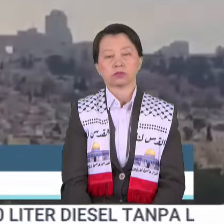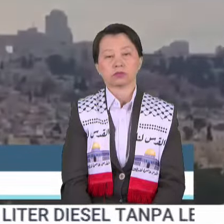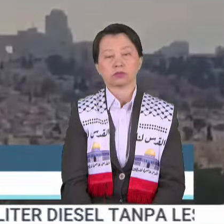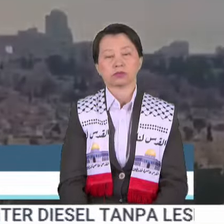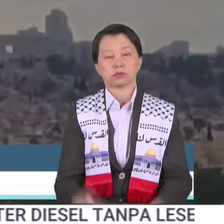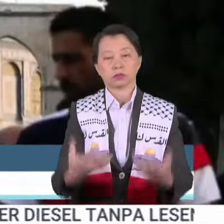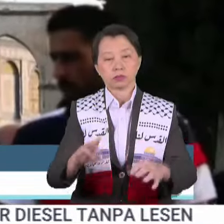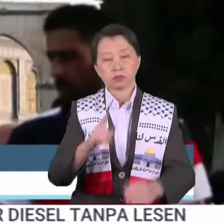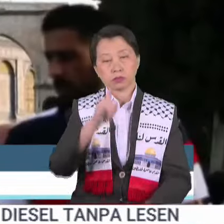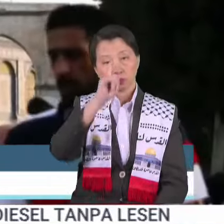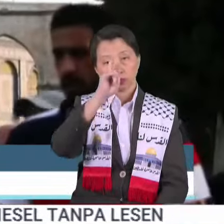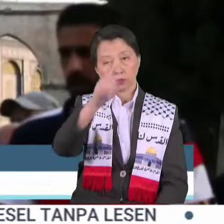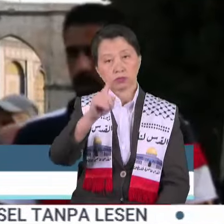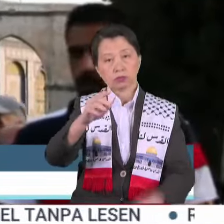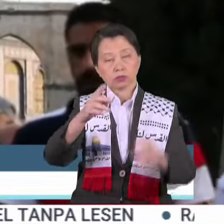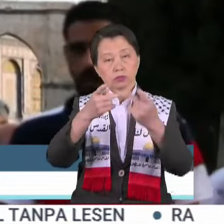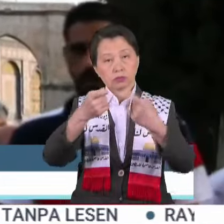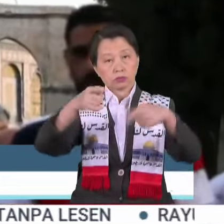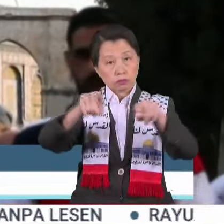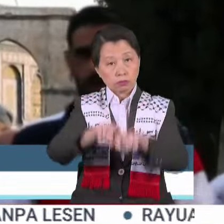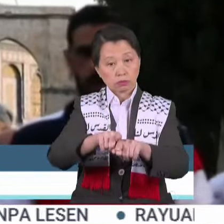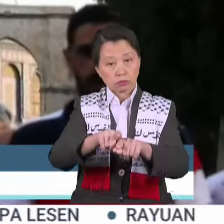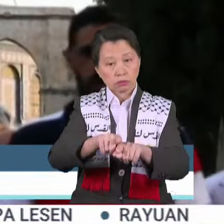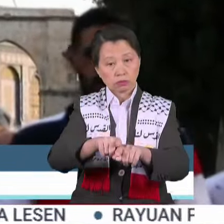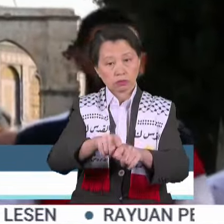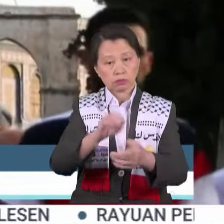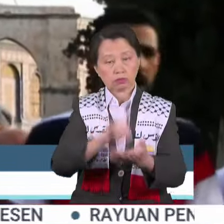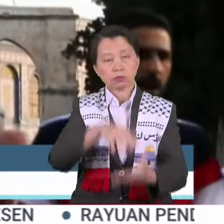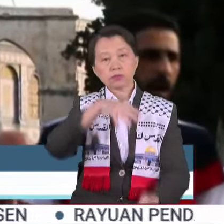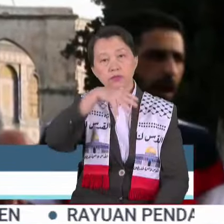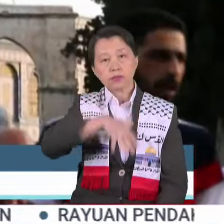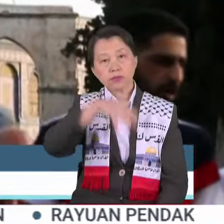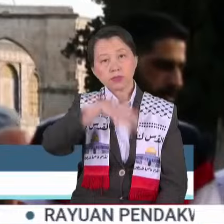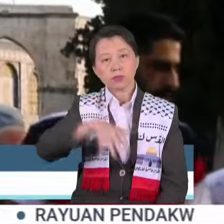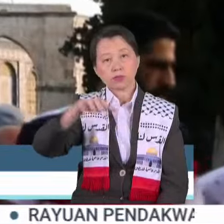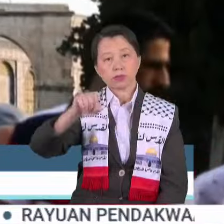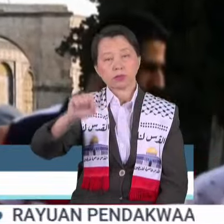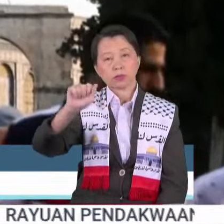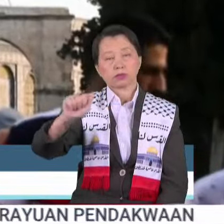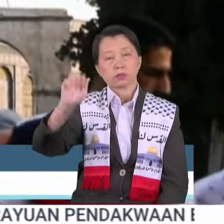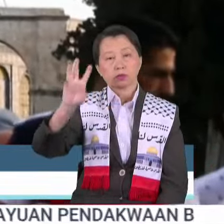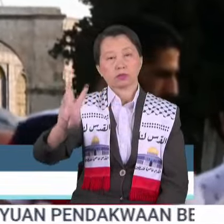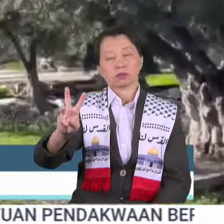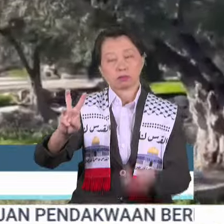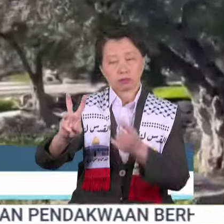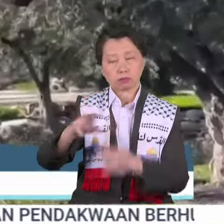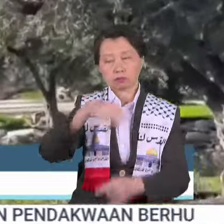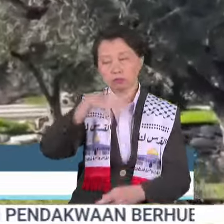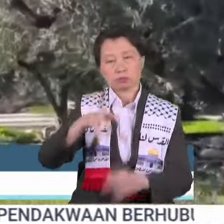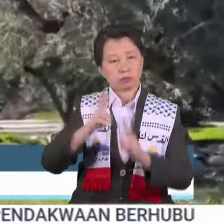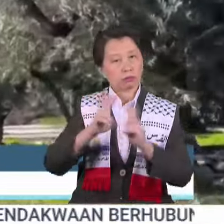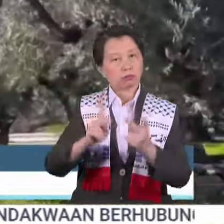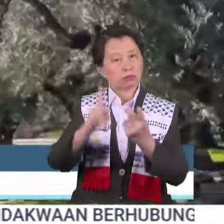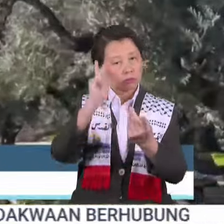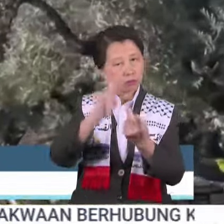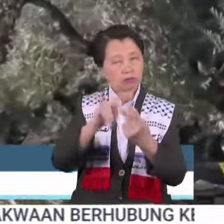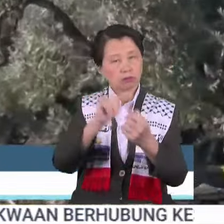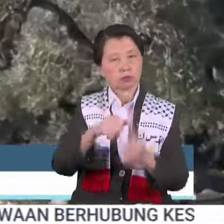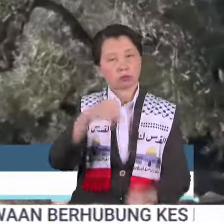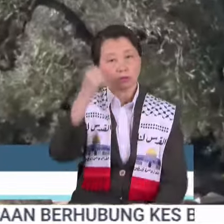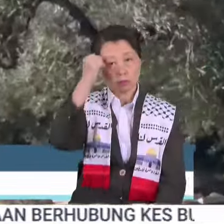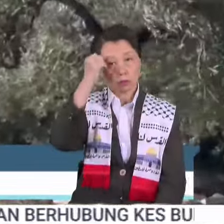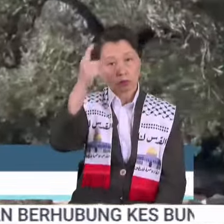Sudah tentu peristiwa besar yang dialami Nabi Muhammad sallallahu alaihi wasallam ini sangat relevan di dalam